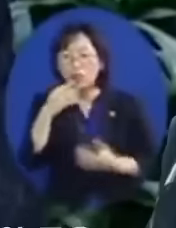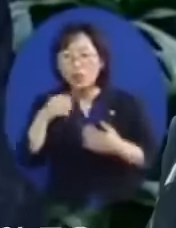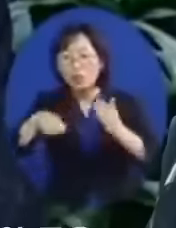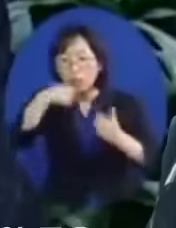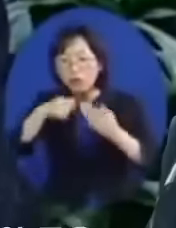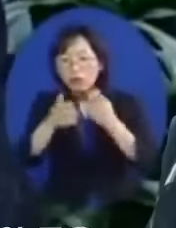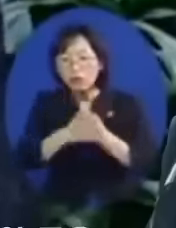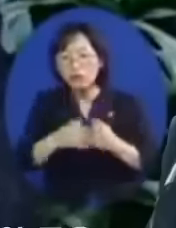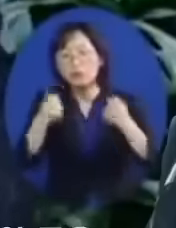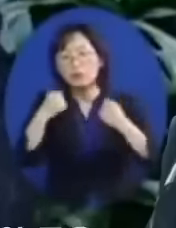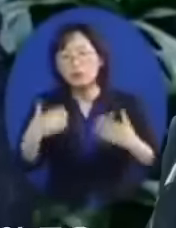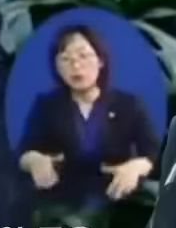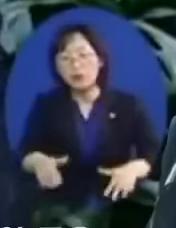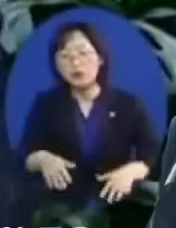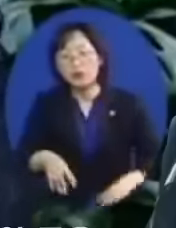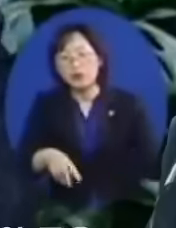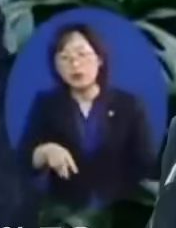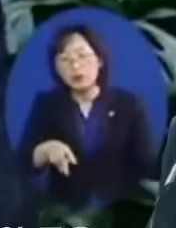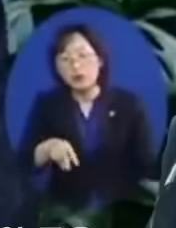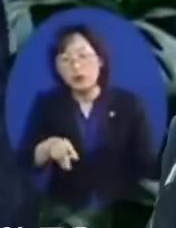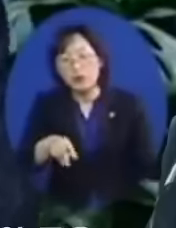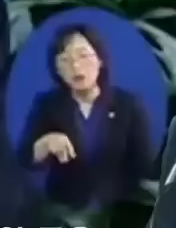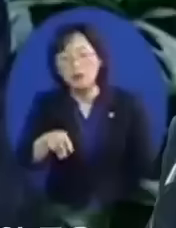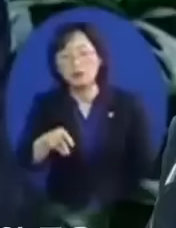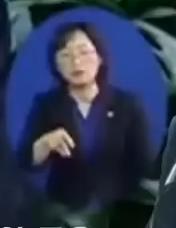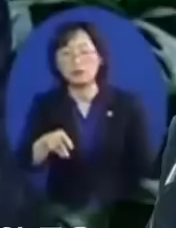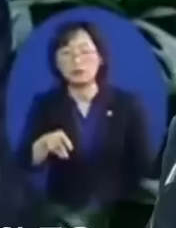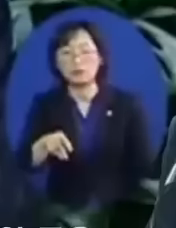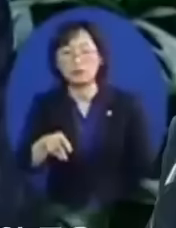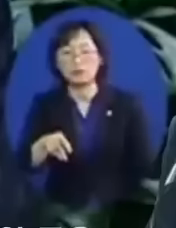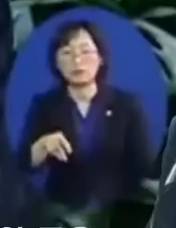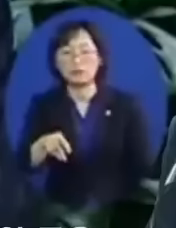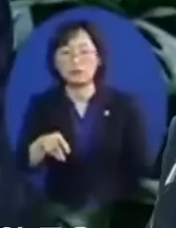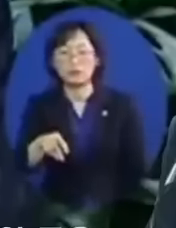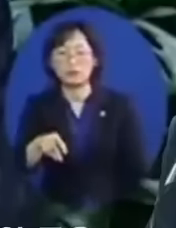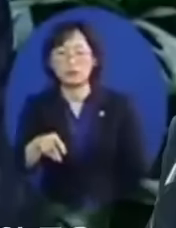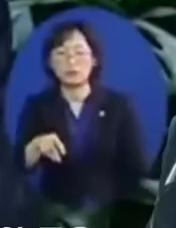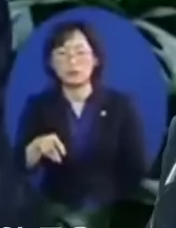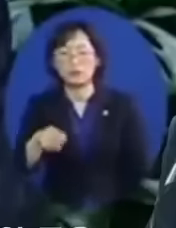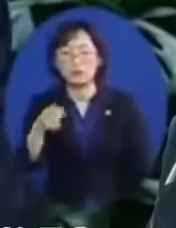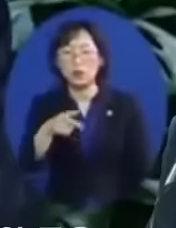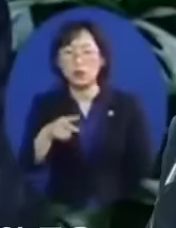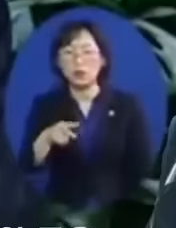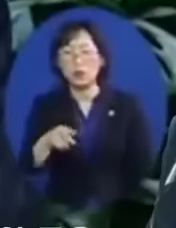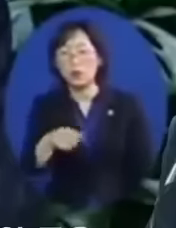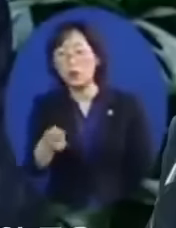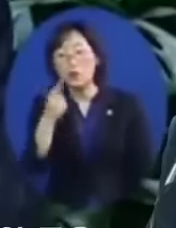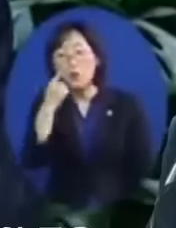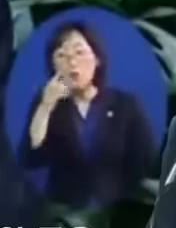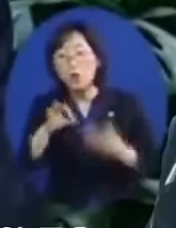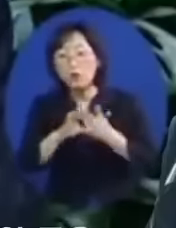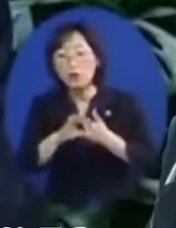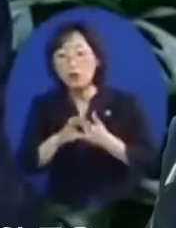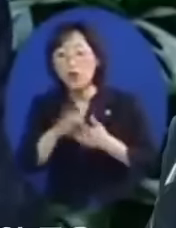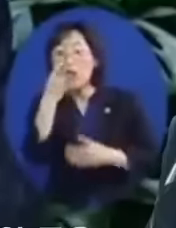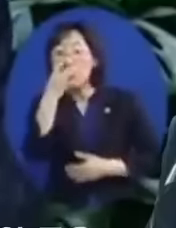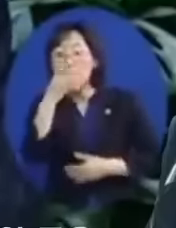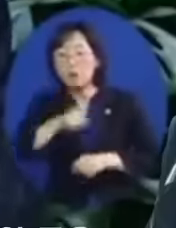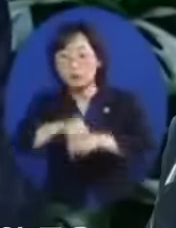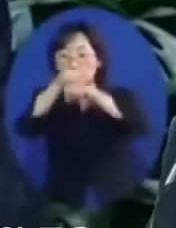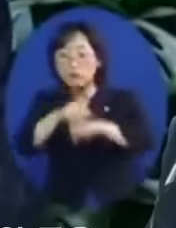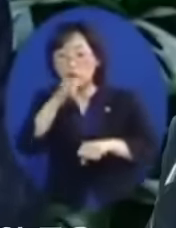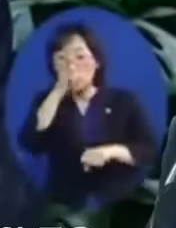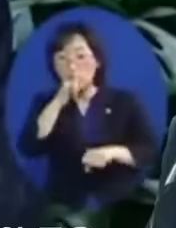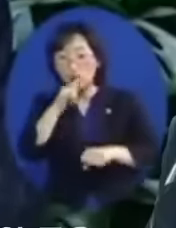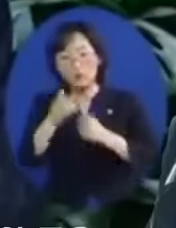없어서 허덕허덕합니다. 그런데 그 운목에는 벽가마가 한 세 개 놓여 있어요. 그래서 내가 물었습니다.